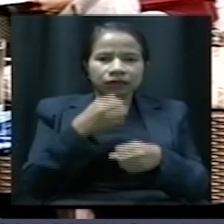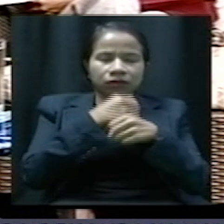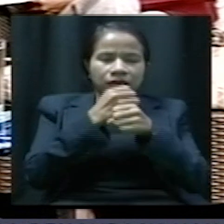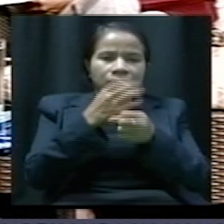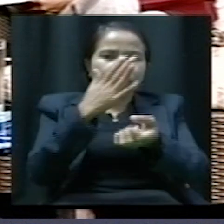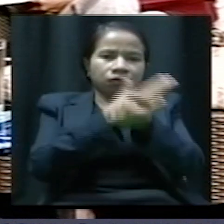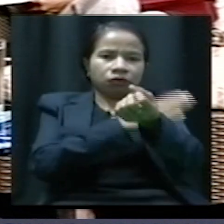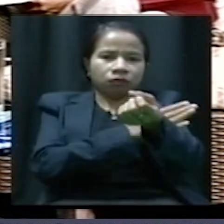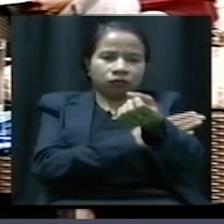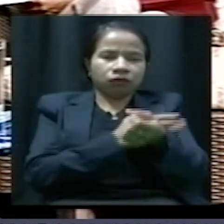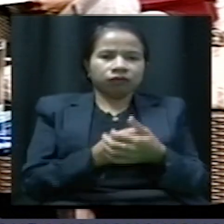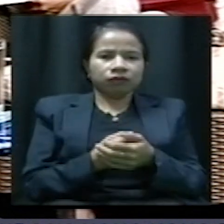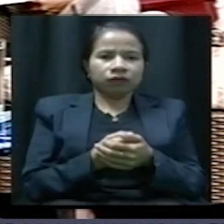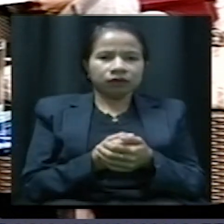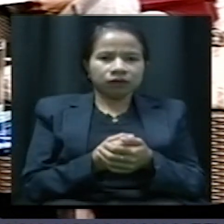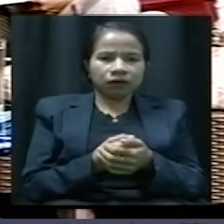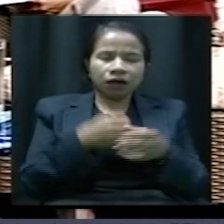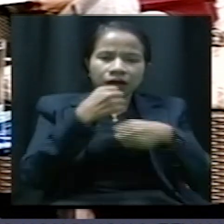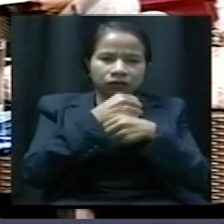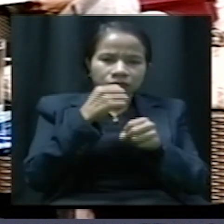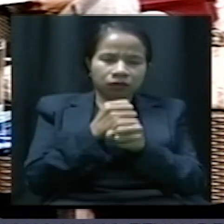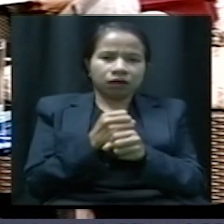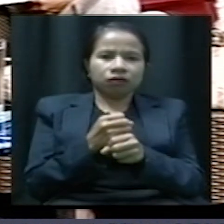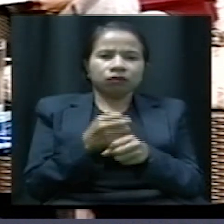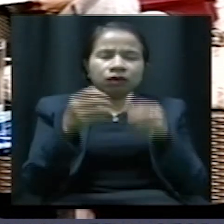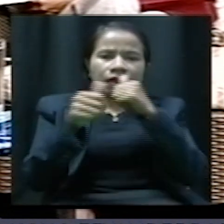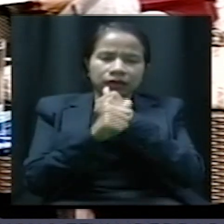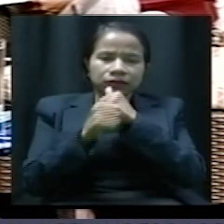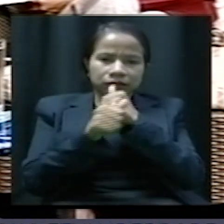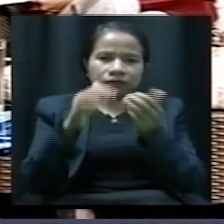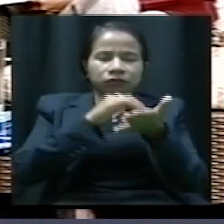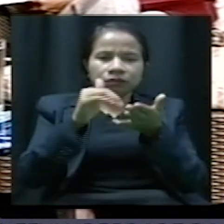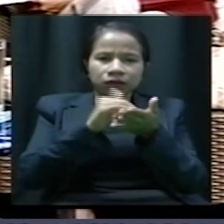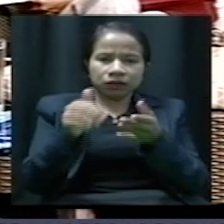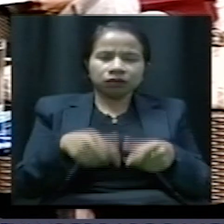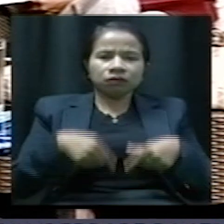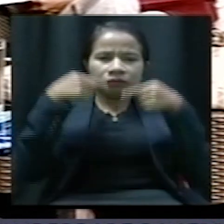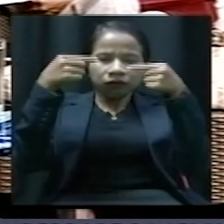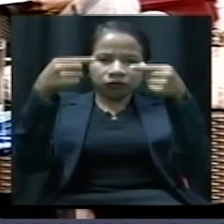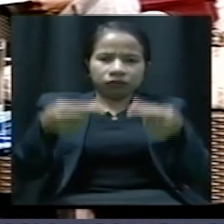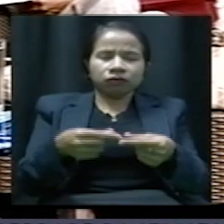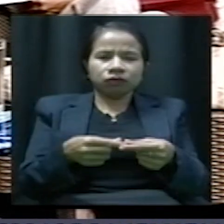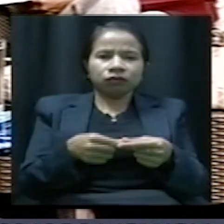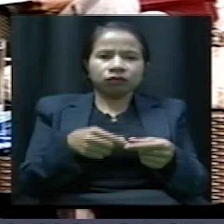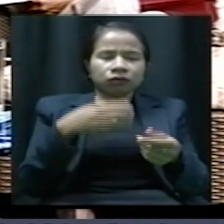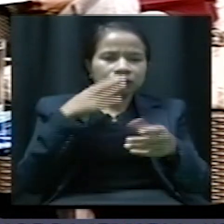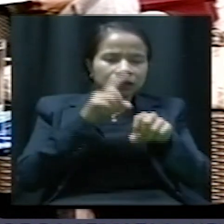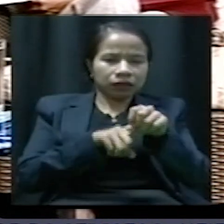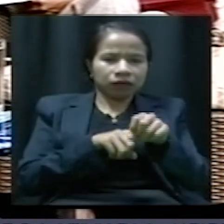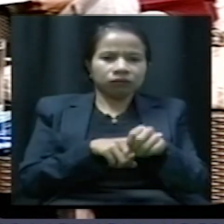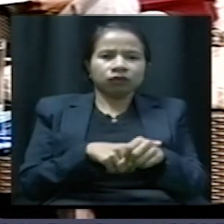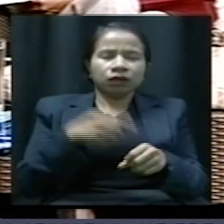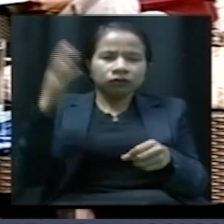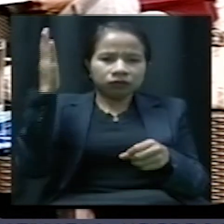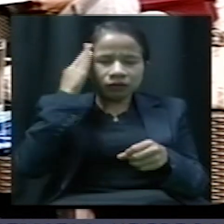promove fomenta mons realiza asang formasang ne ve mak bela fo bivang conhecimento e